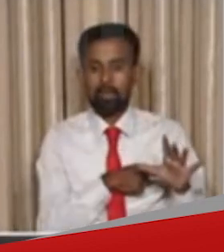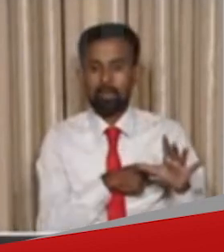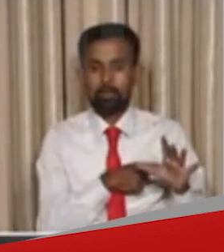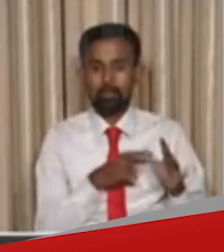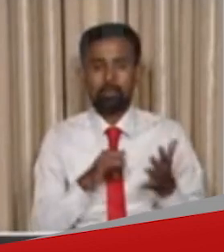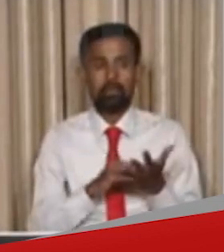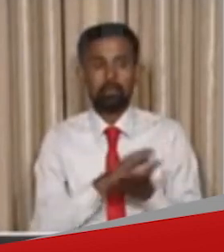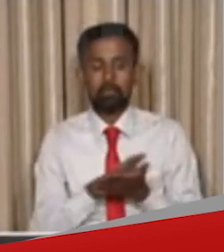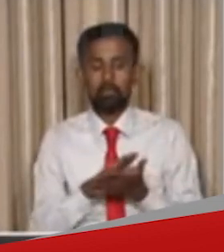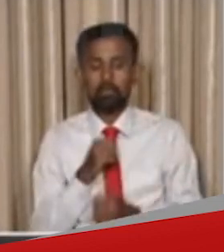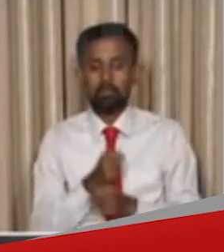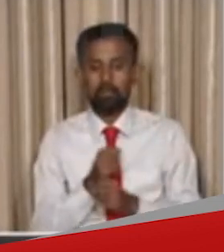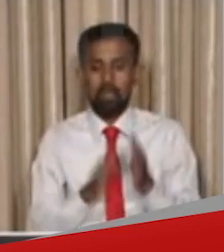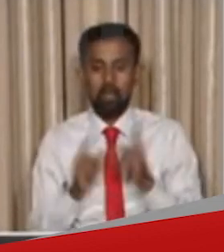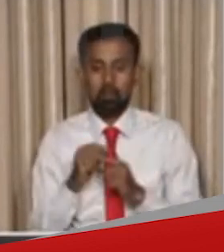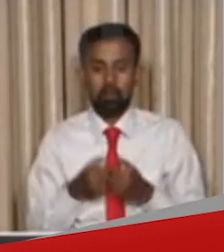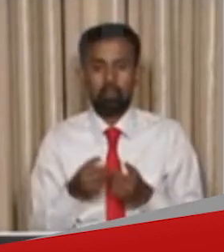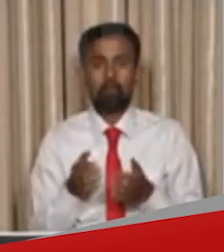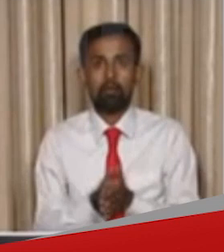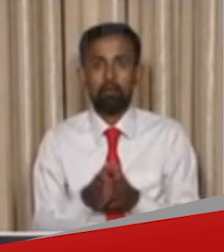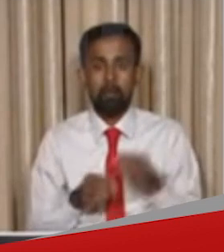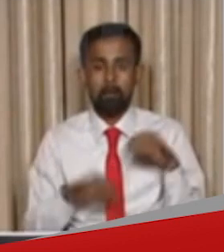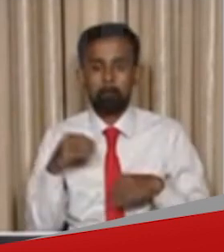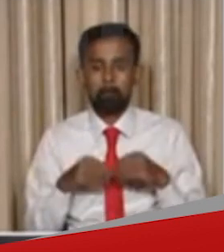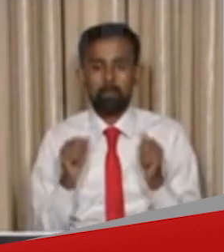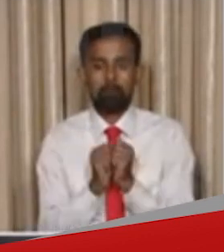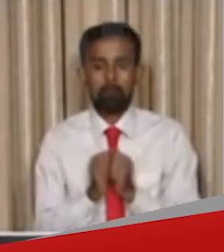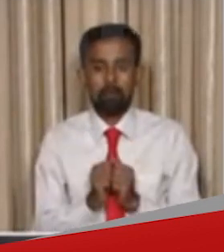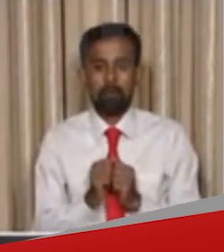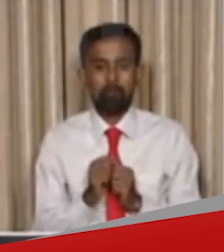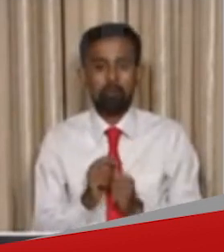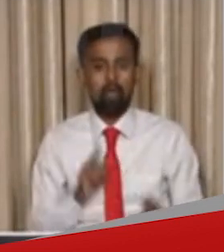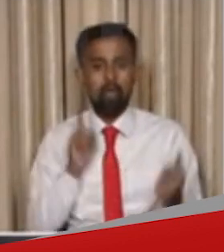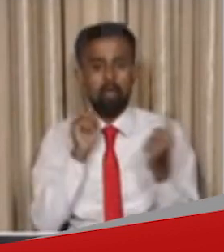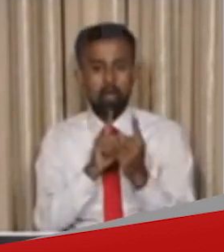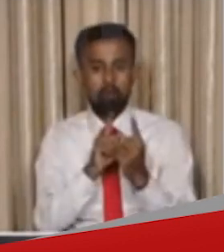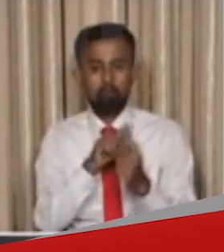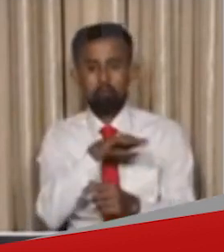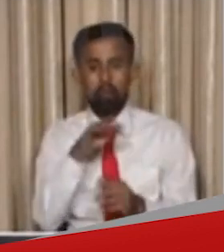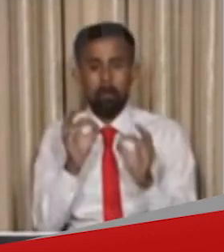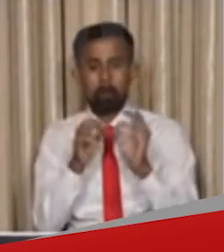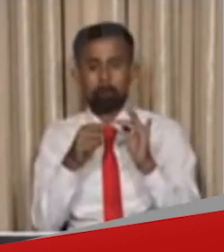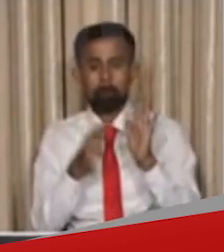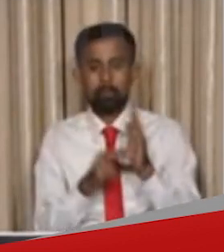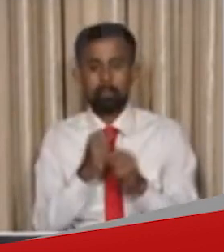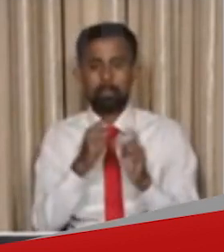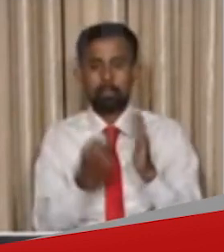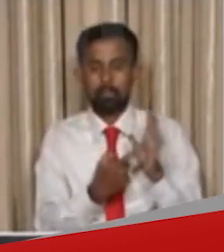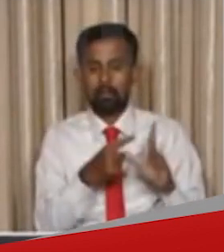බණ්ඩාර කියන රාජ්‍ය ඇමතිවරයා තමන්ගේ දේශපාලන කටයුතු සඳහා මහජන හමුවීම් සඳහා බිංගිරිය ප්‍රාදේශීය